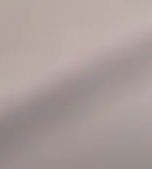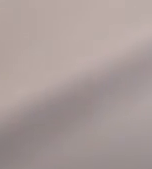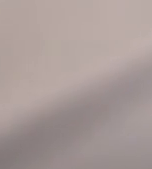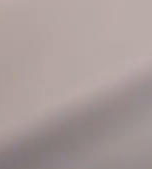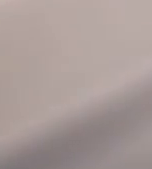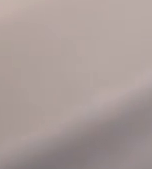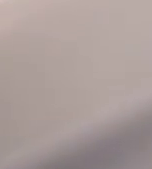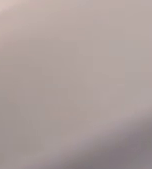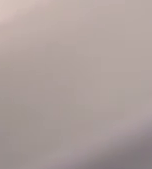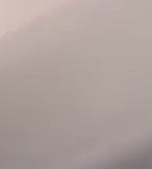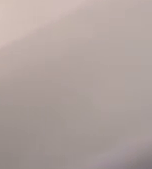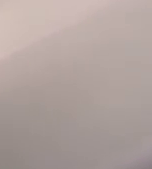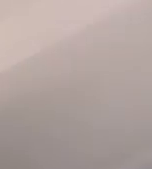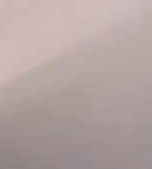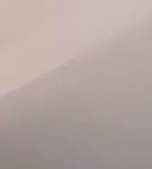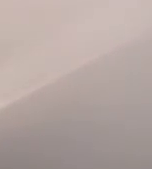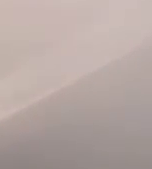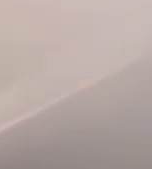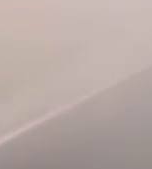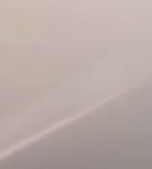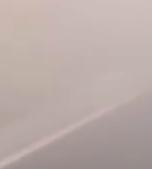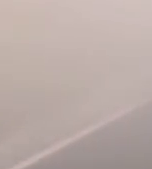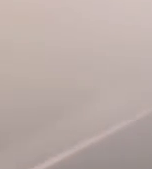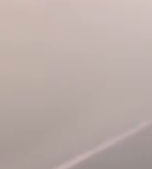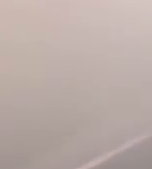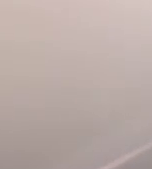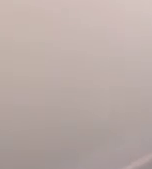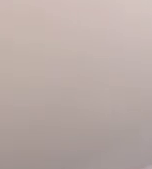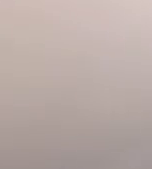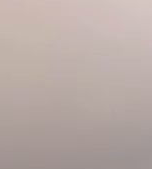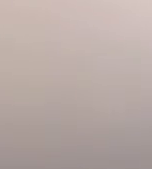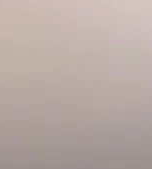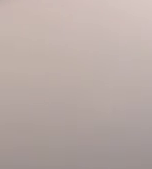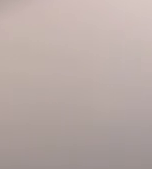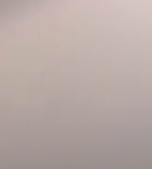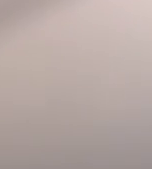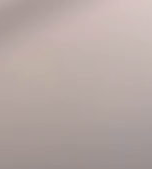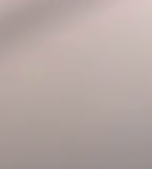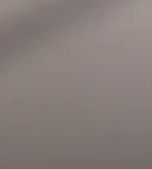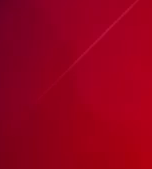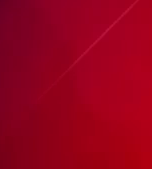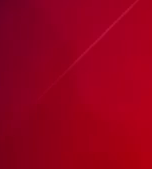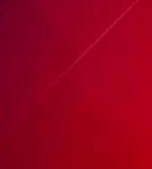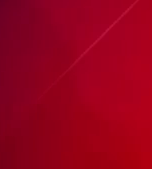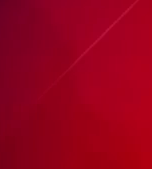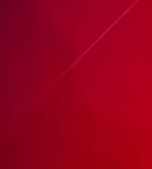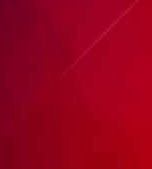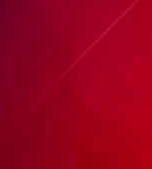TV at sa www.gmanews.tv.